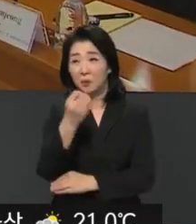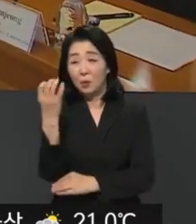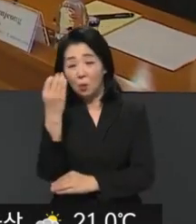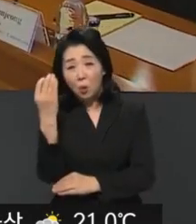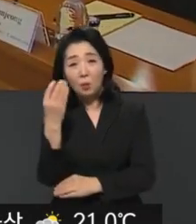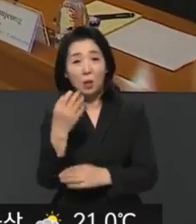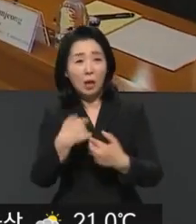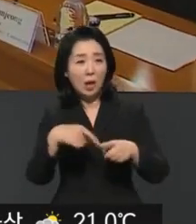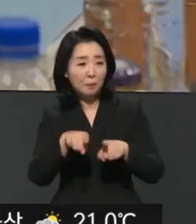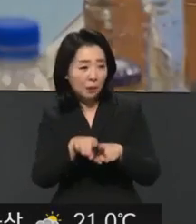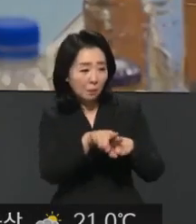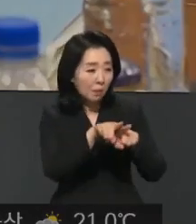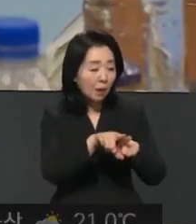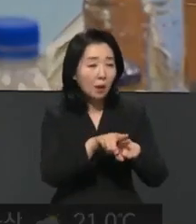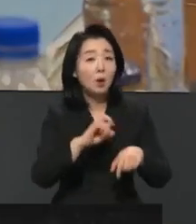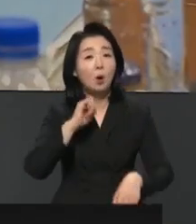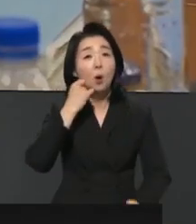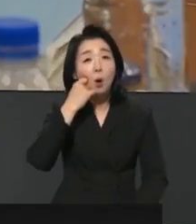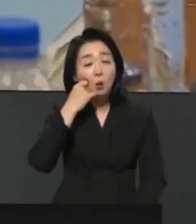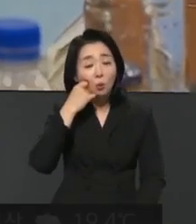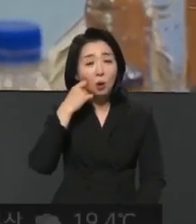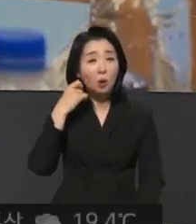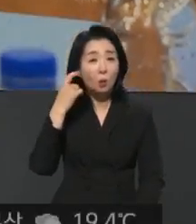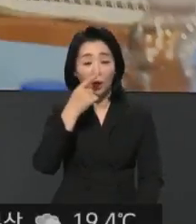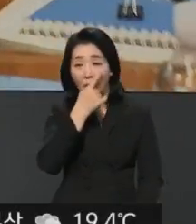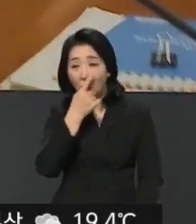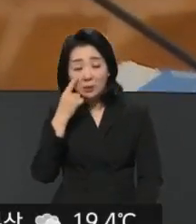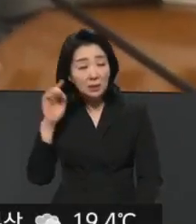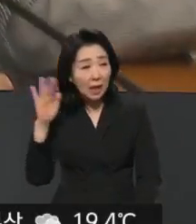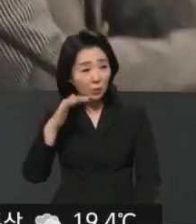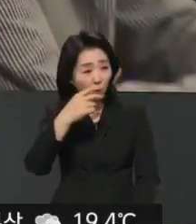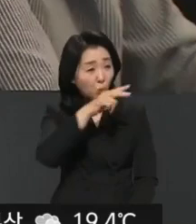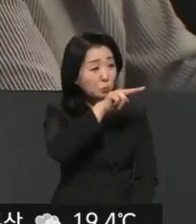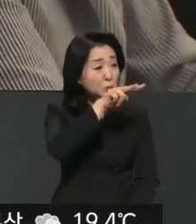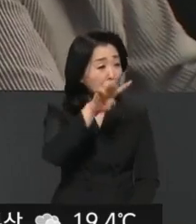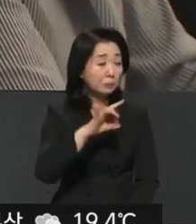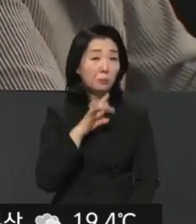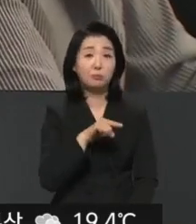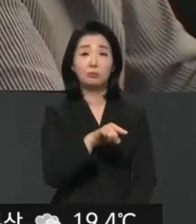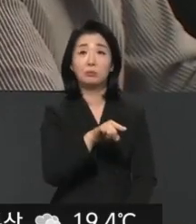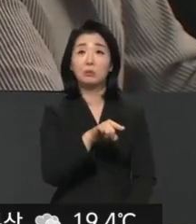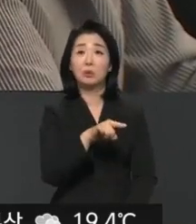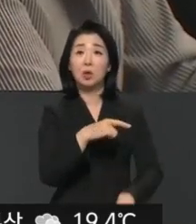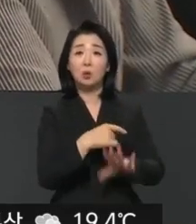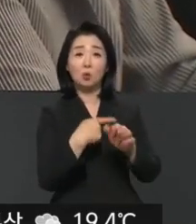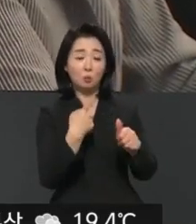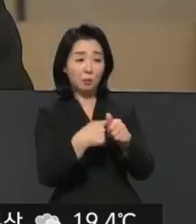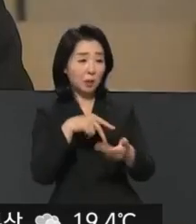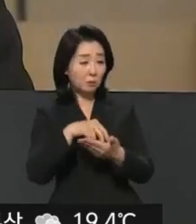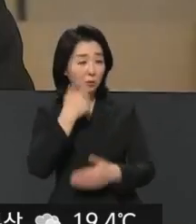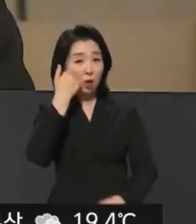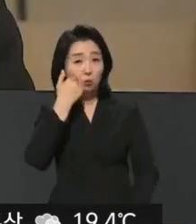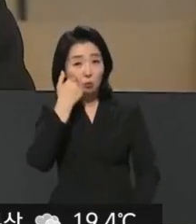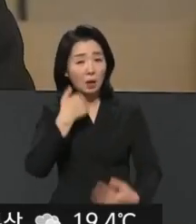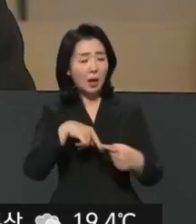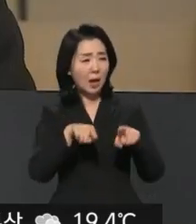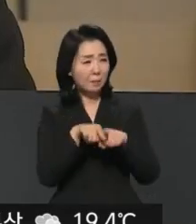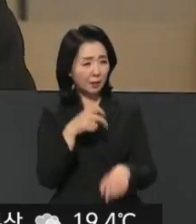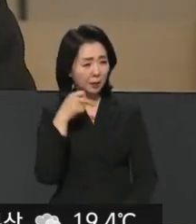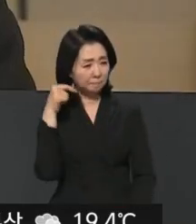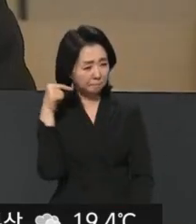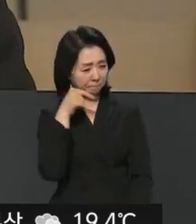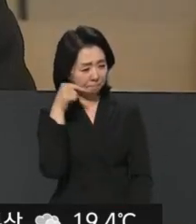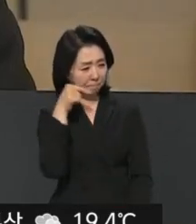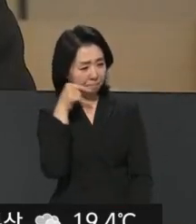거라고 합니다. 이 검증보다도 시찰에 무게가 실린다면 적어도 비판적인 시선을 가진 사람이 최대한 깐깐하게